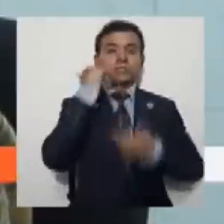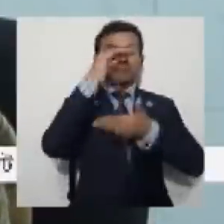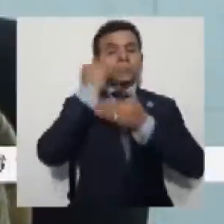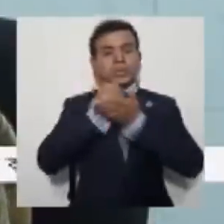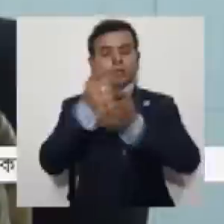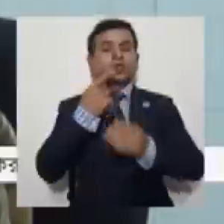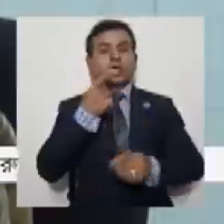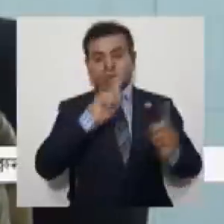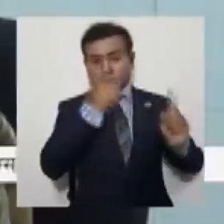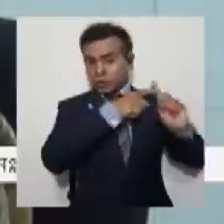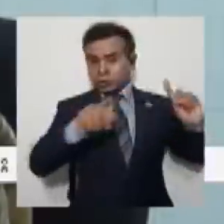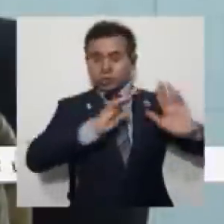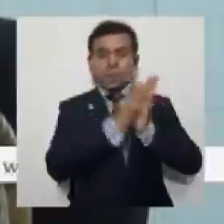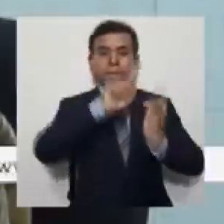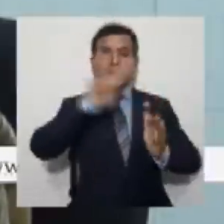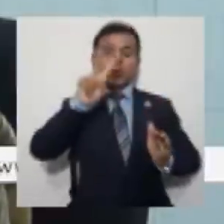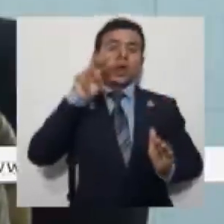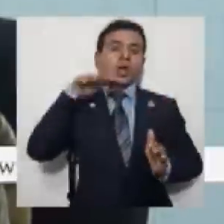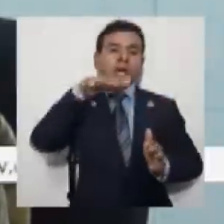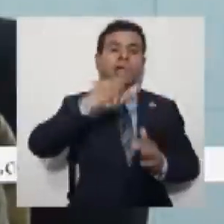12,18,873টি। বর্তমানে মজুদ আছে